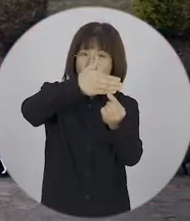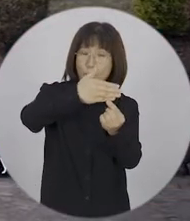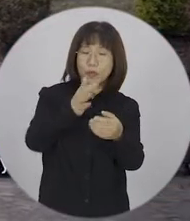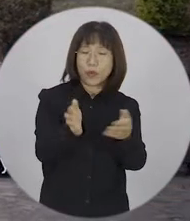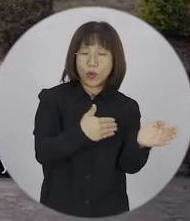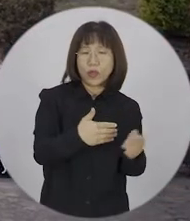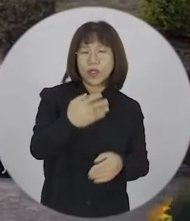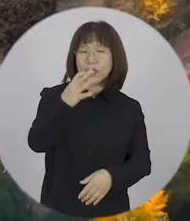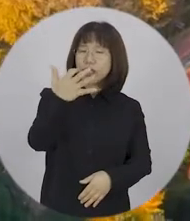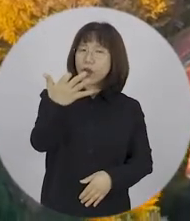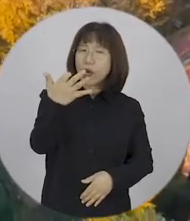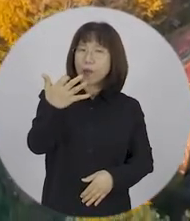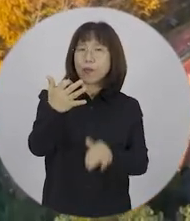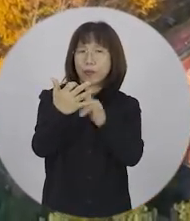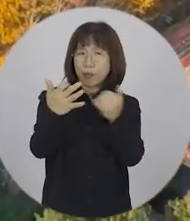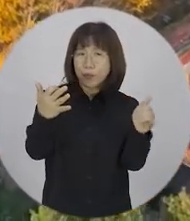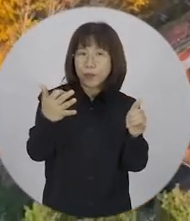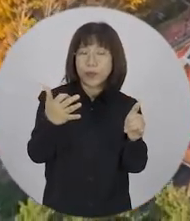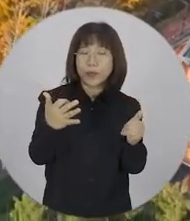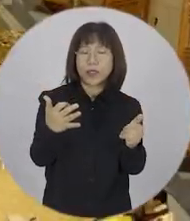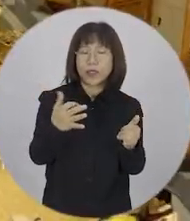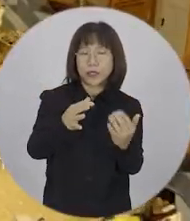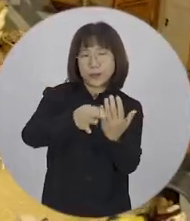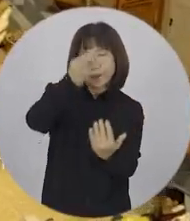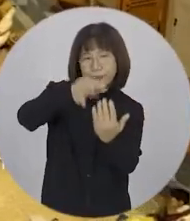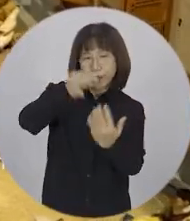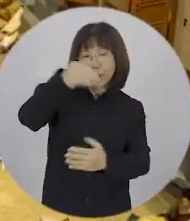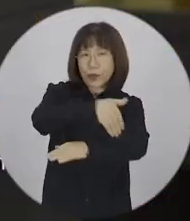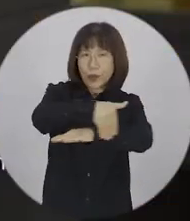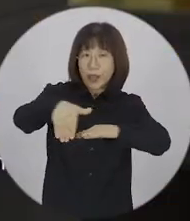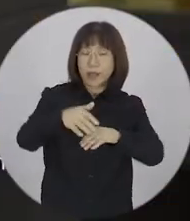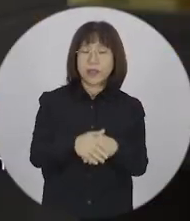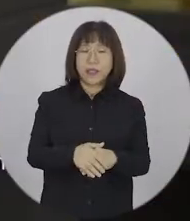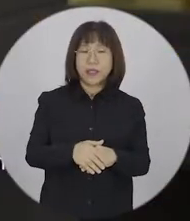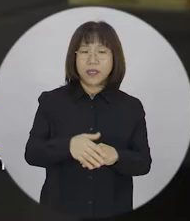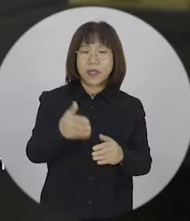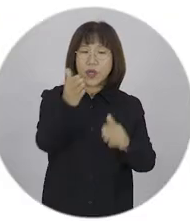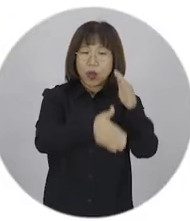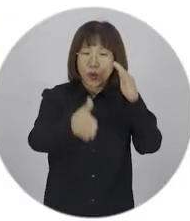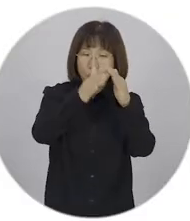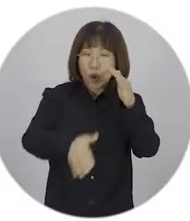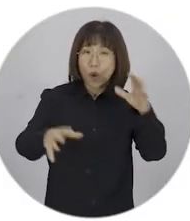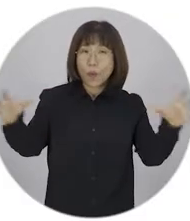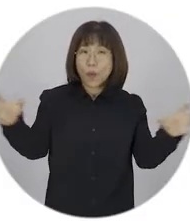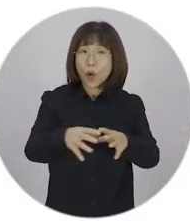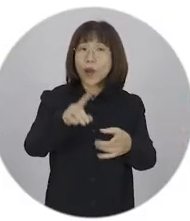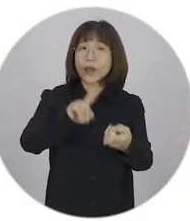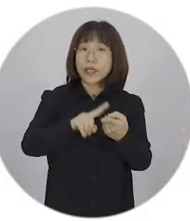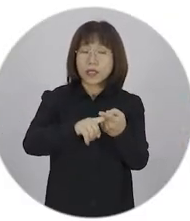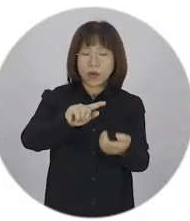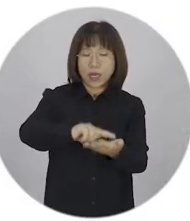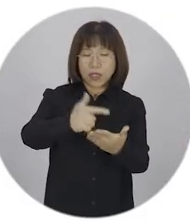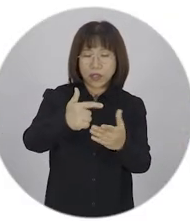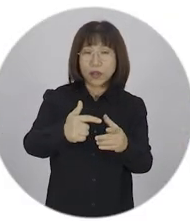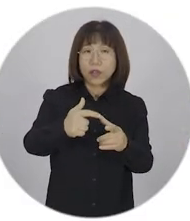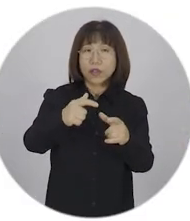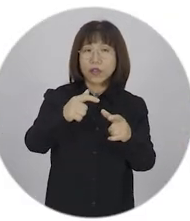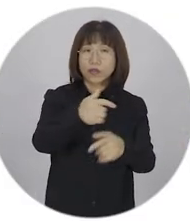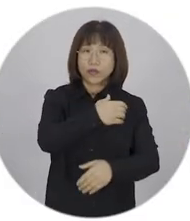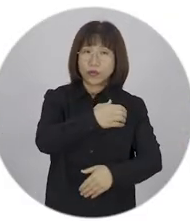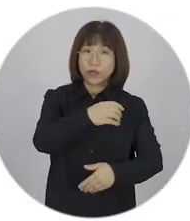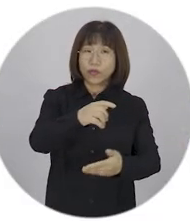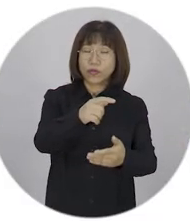작품을 선정해 개별 통보할 예정입니다. 공모전에 대한 보다 자세한 내용은 강서구청